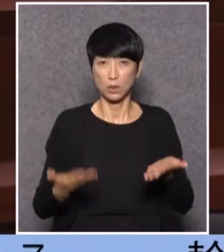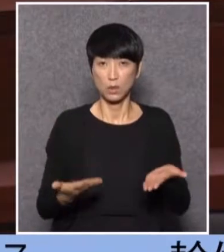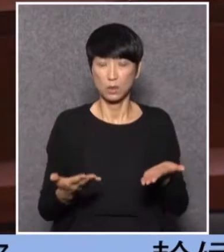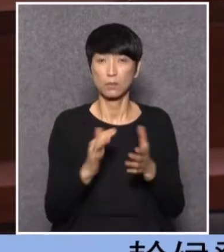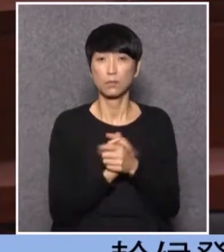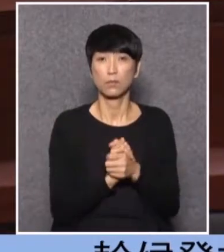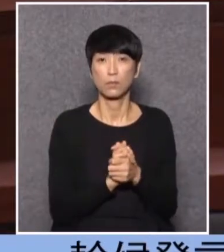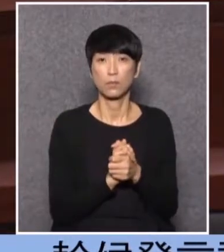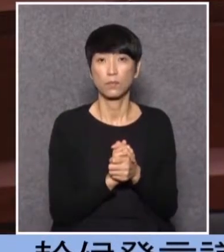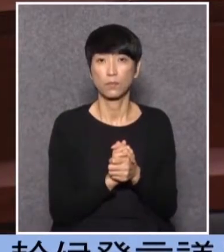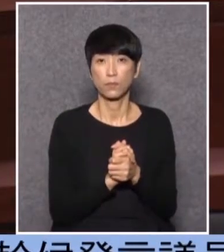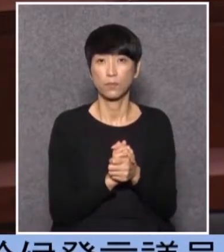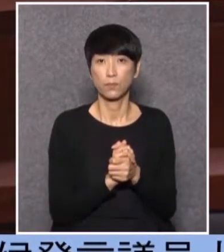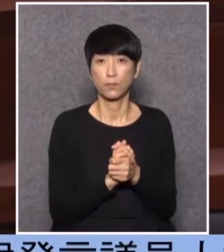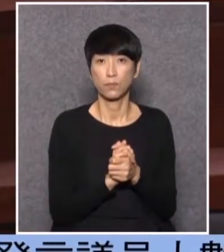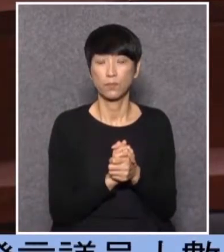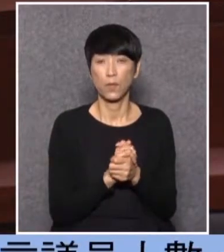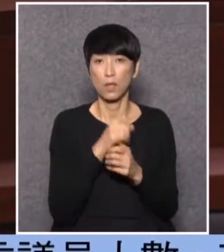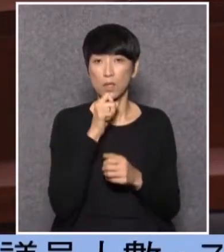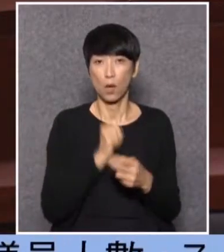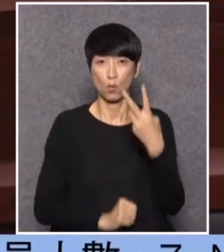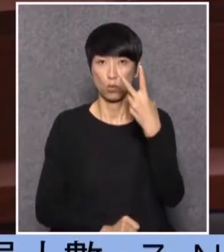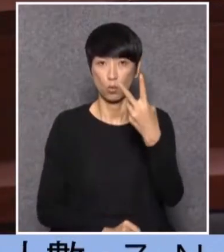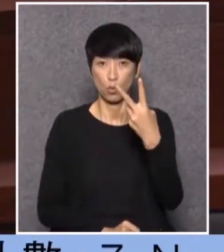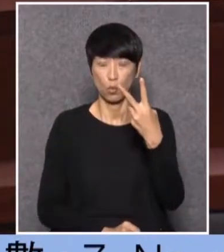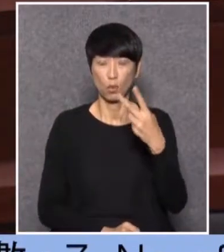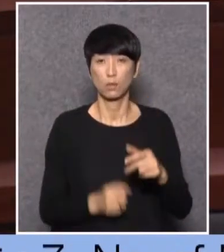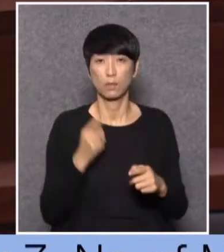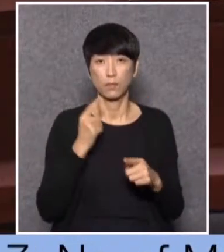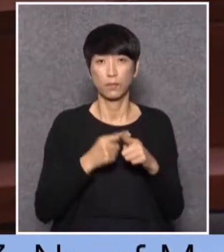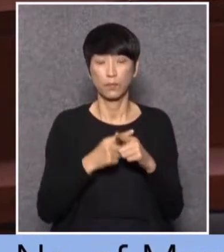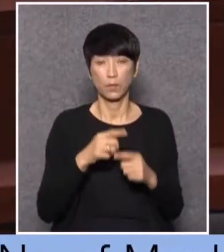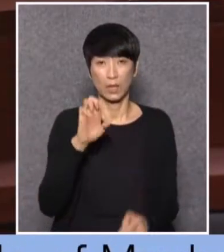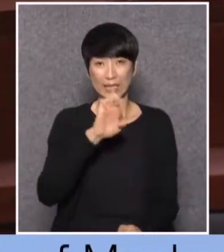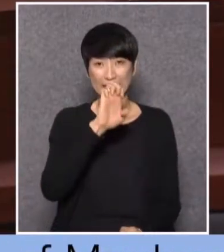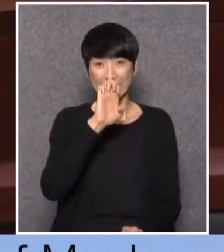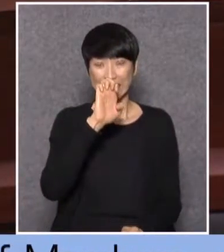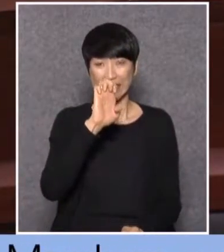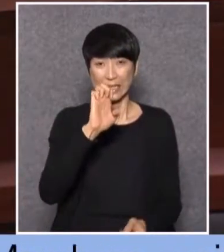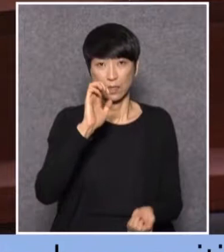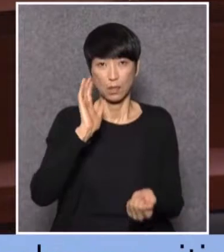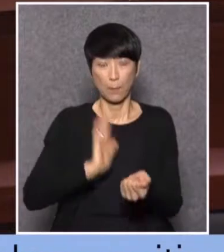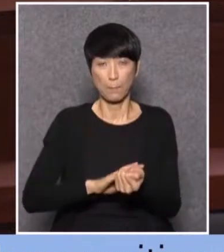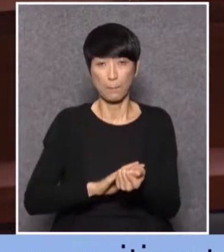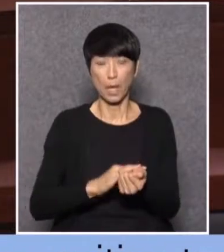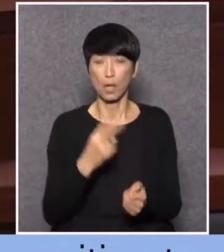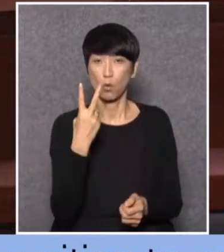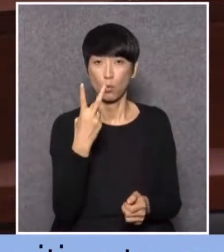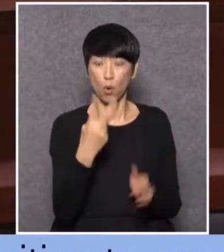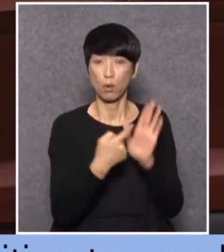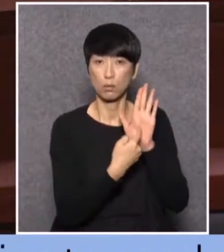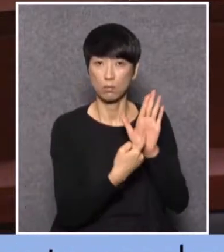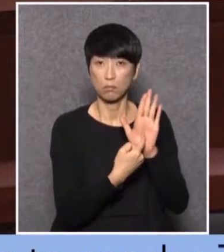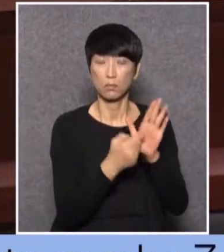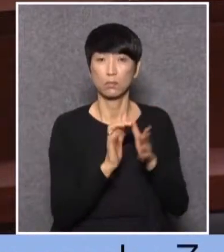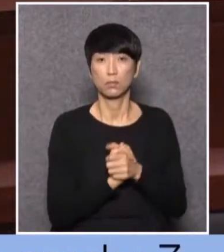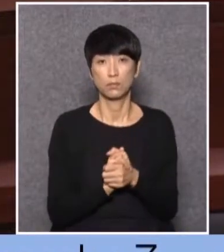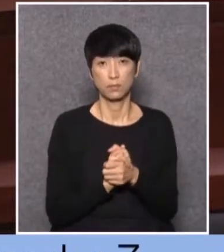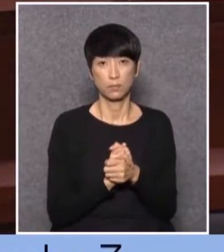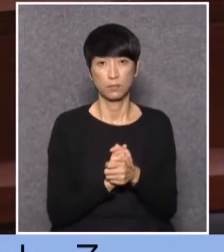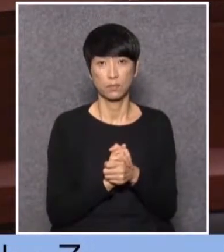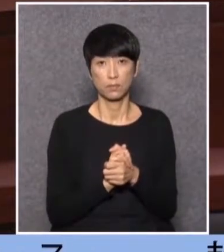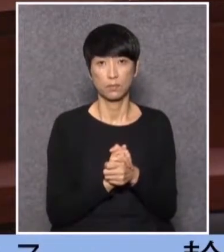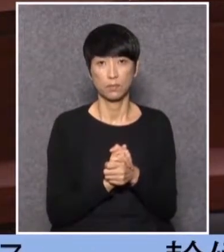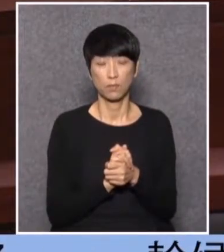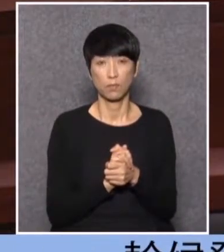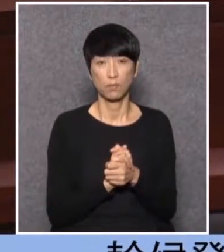咧，我哋係有兩個正式嘅伊波拉嘅疑似病例咧，係受過